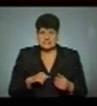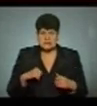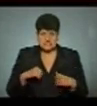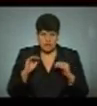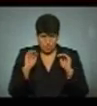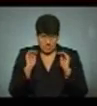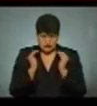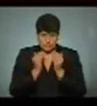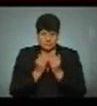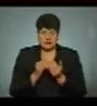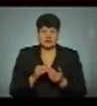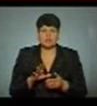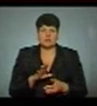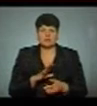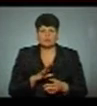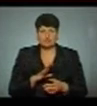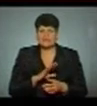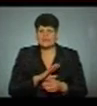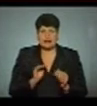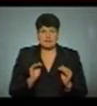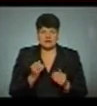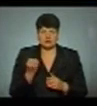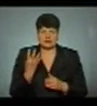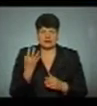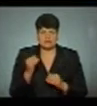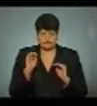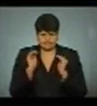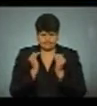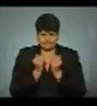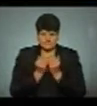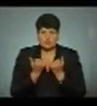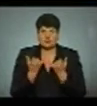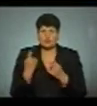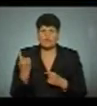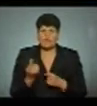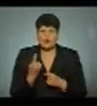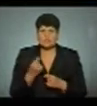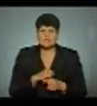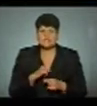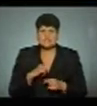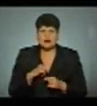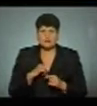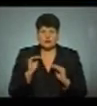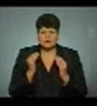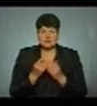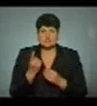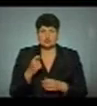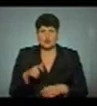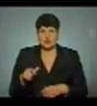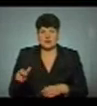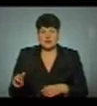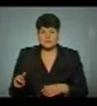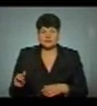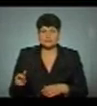і перебувати на самоізоляції не менше як 14 днів. Сьогодні в області в нас на самоізоляції перебуває більше 100 людей.